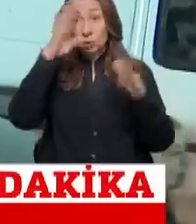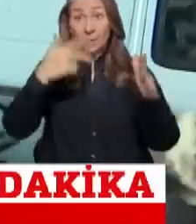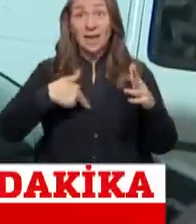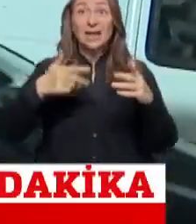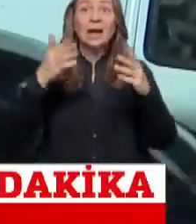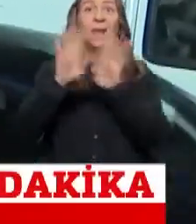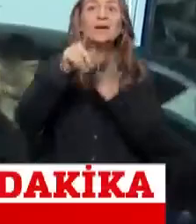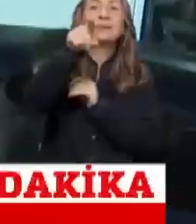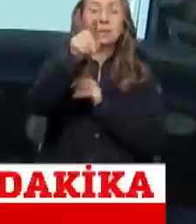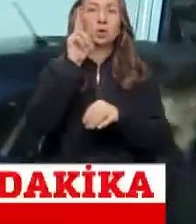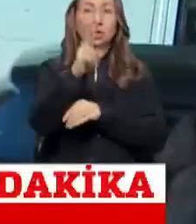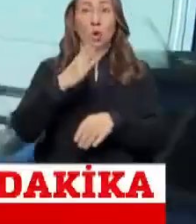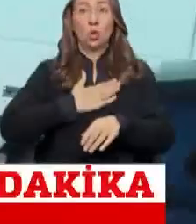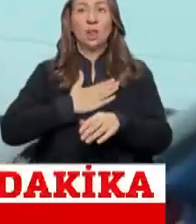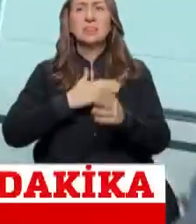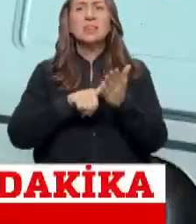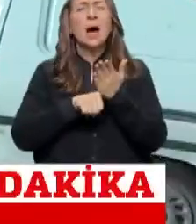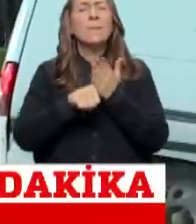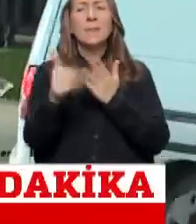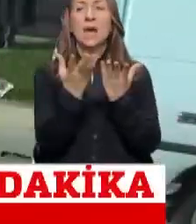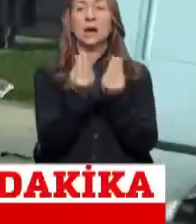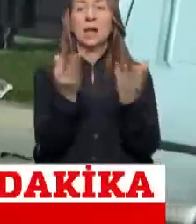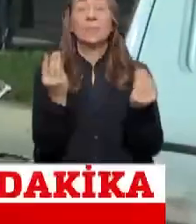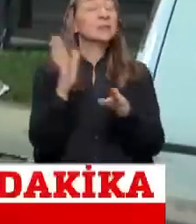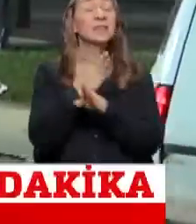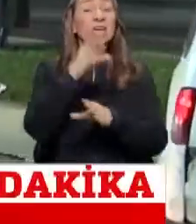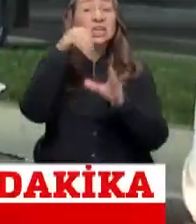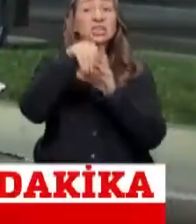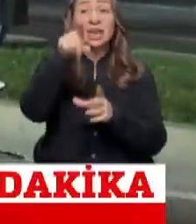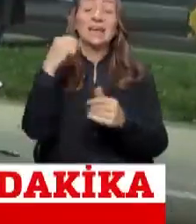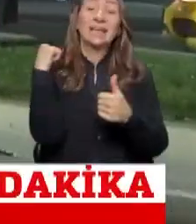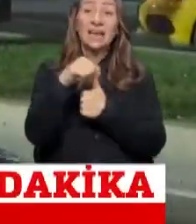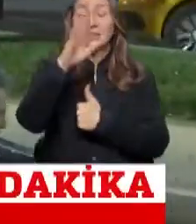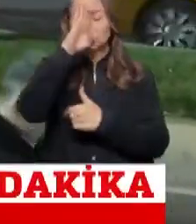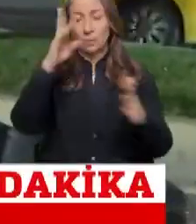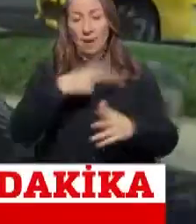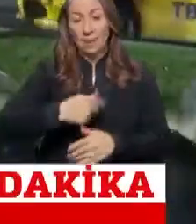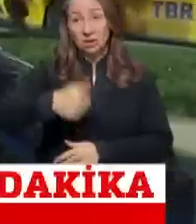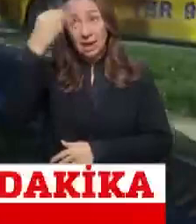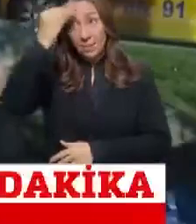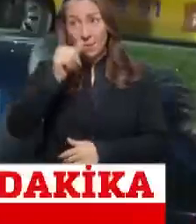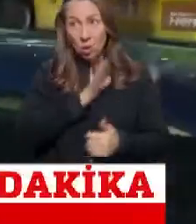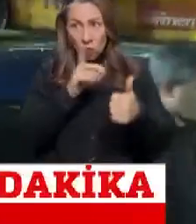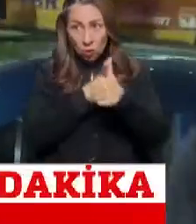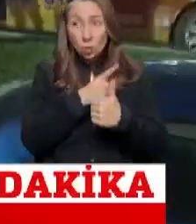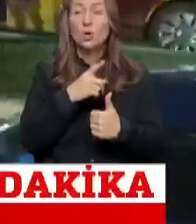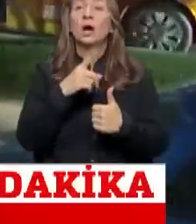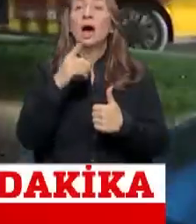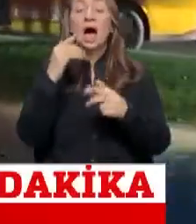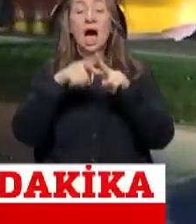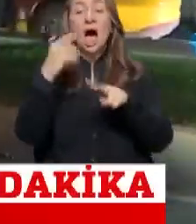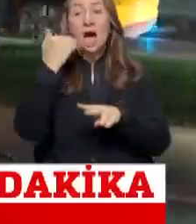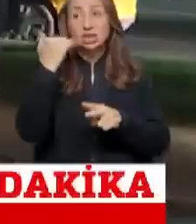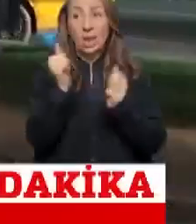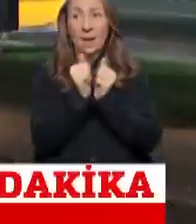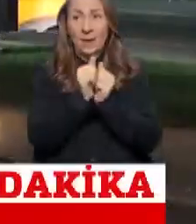zaten görüyorsunuz. Önü tamamen kalabalık çünkü içeride yine İstanbul Büyükşehir Belediye Başkanı Ekrem İmamoğlu'yla